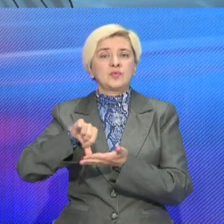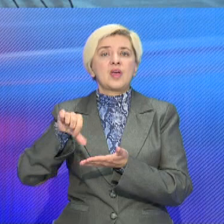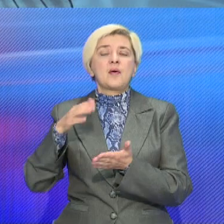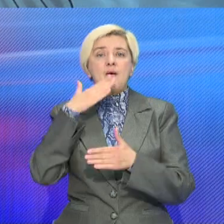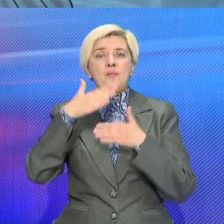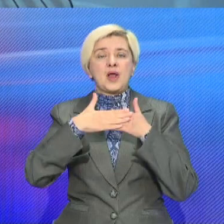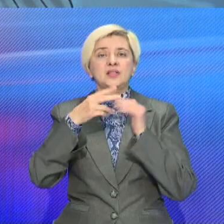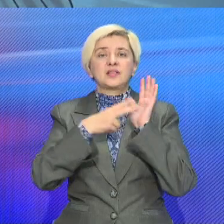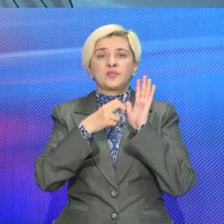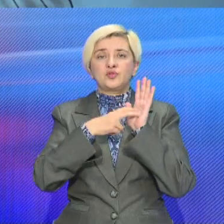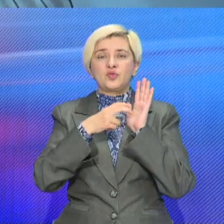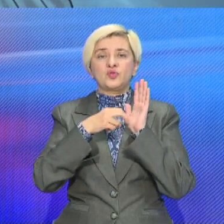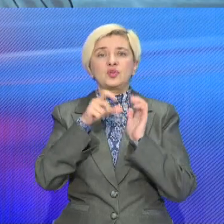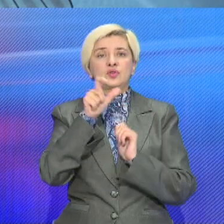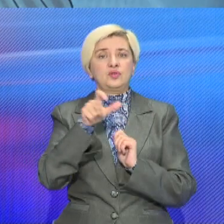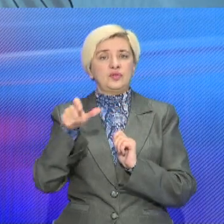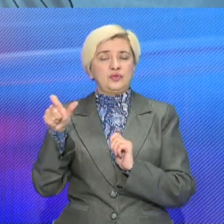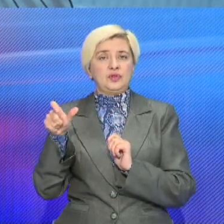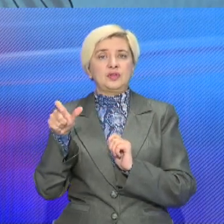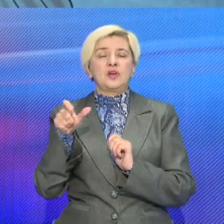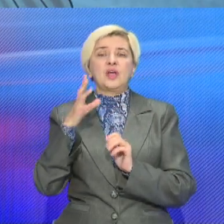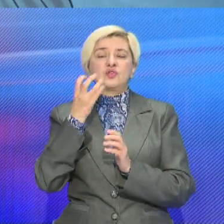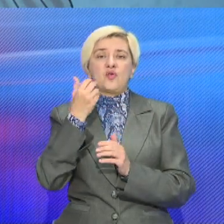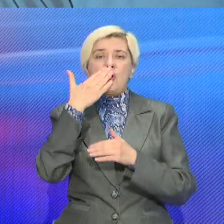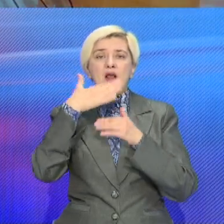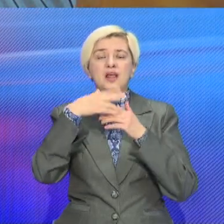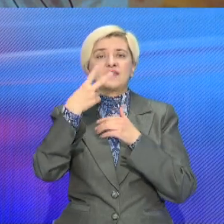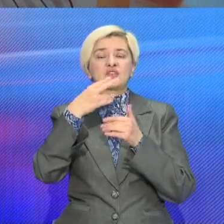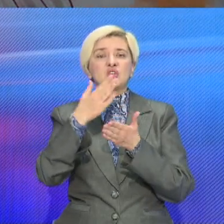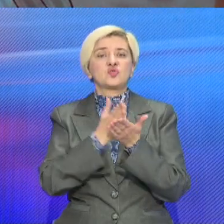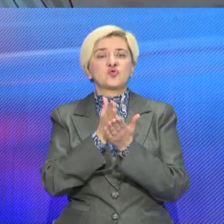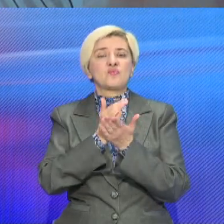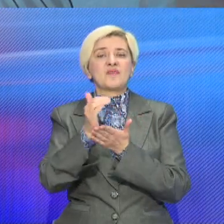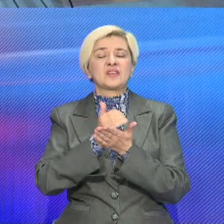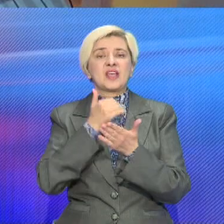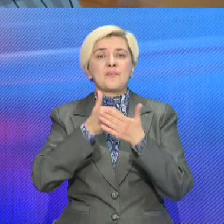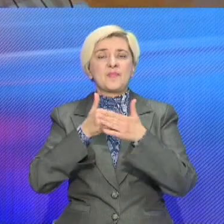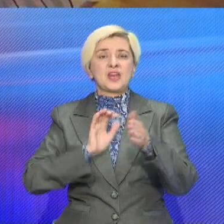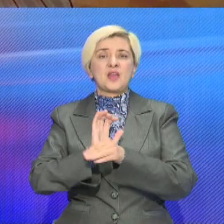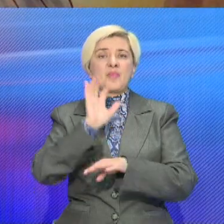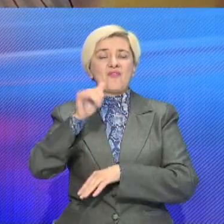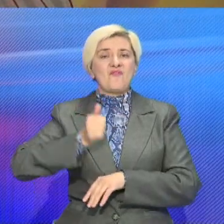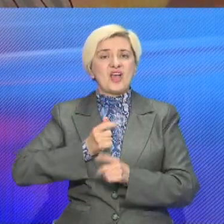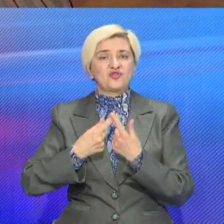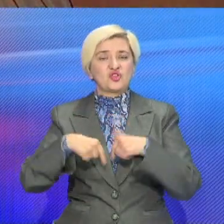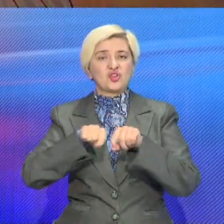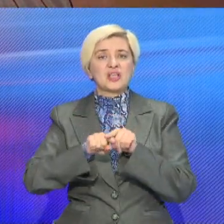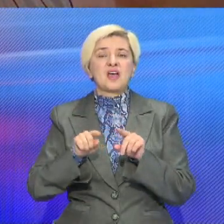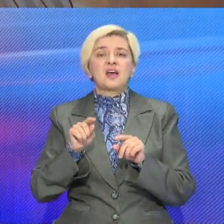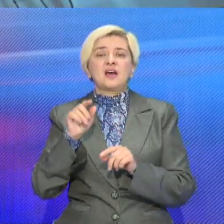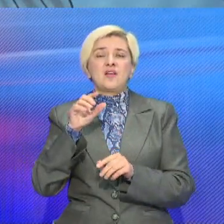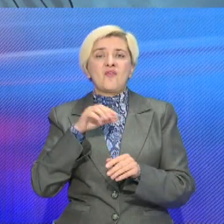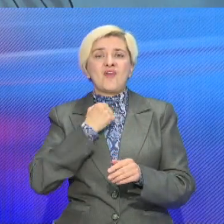прынёмання. Яшчэ каля 20 службу ў рэзерве. Напярэдадні адправак у воінскія часткі і фарміраванні краіны у